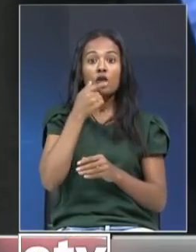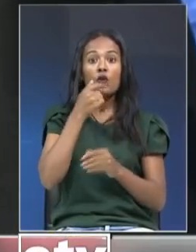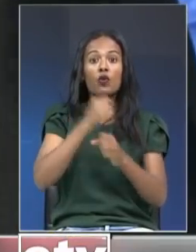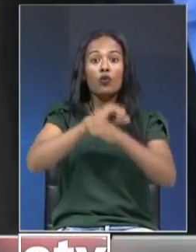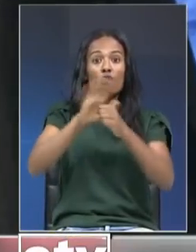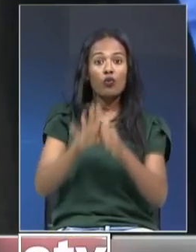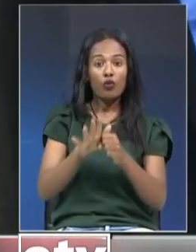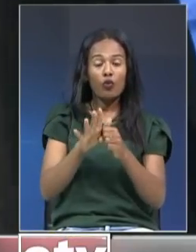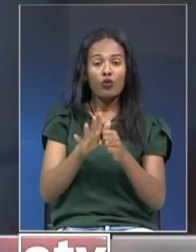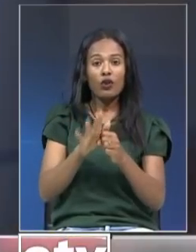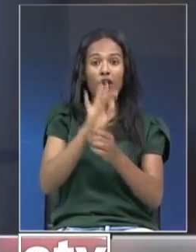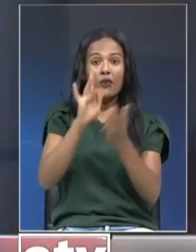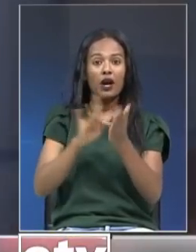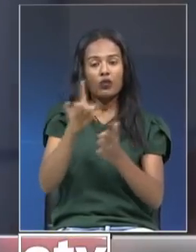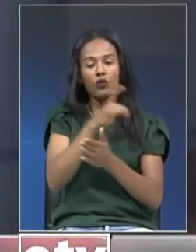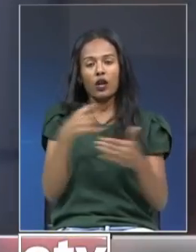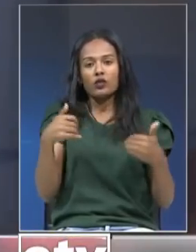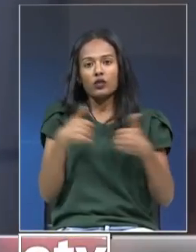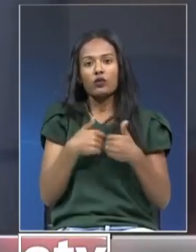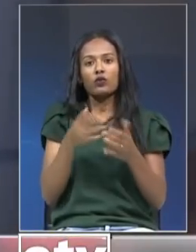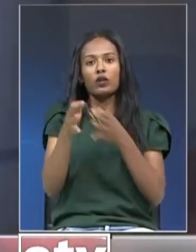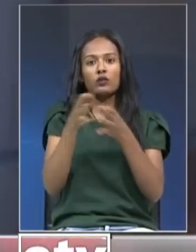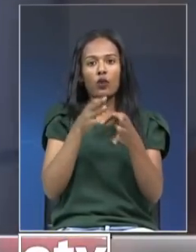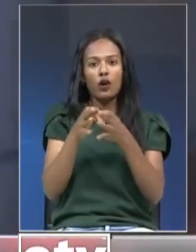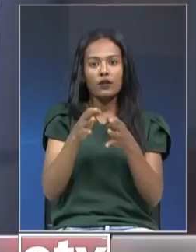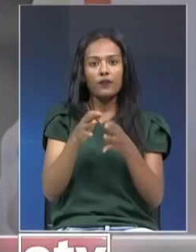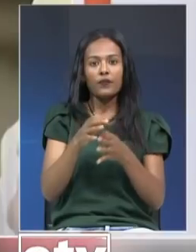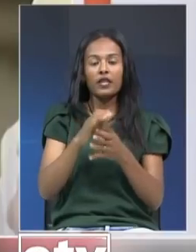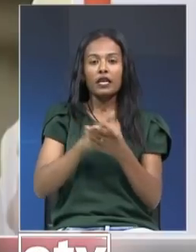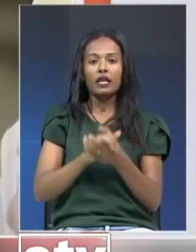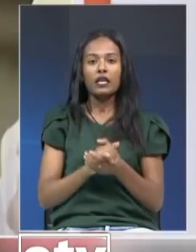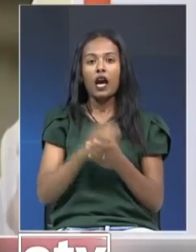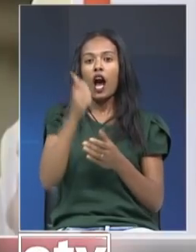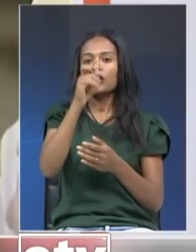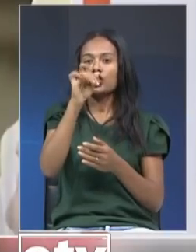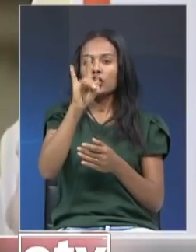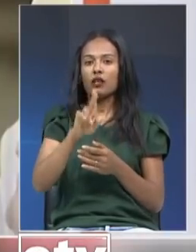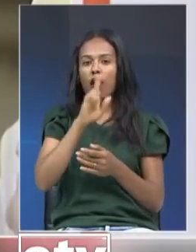ቫይረስ ማዕከል ትሆናለች ሲል ስጋቱን የገለጸው። ዘገባው የኤቢሲ እና አልጀዚራ ነው።